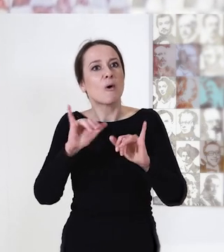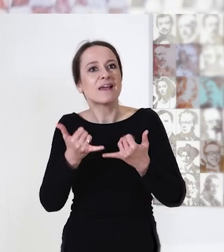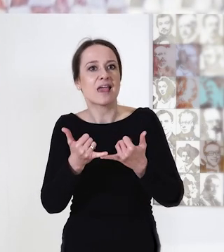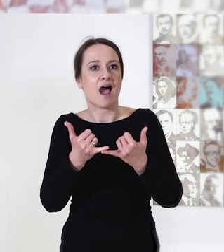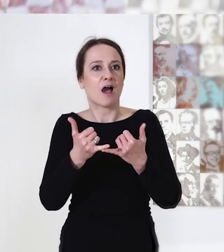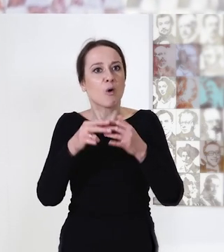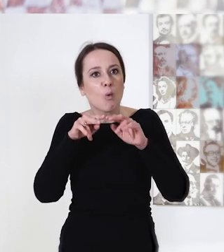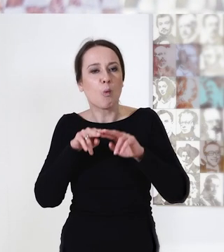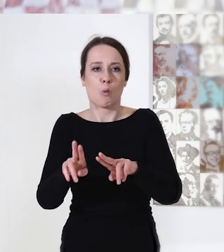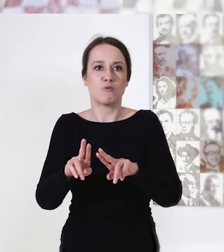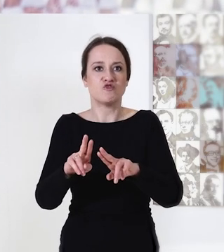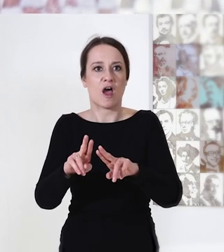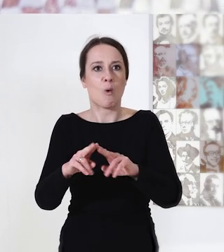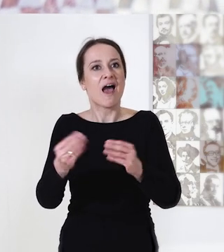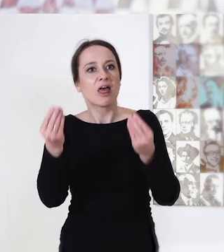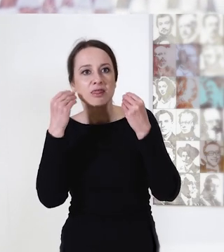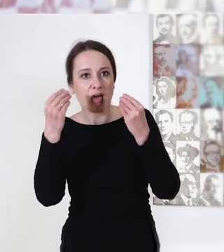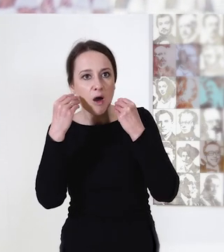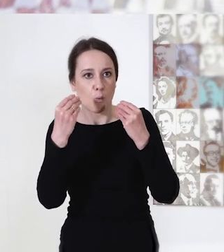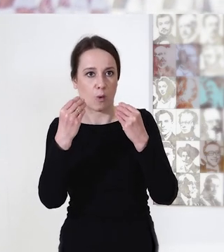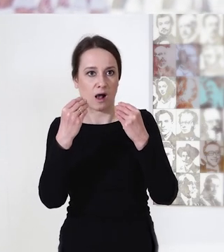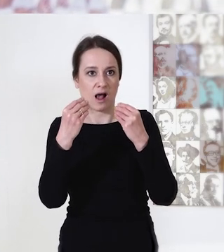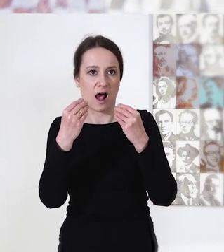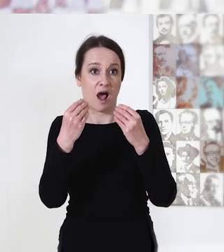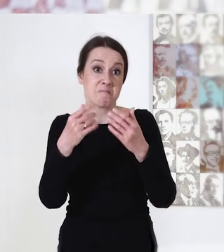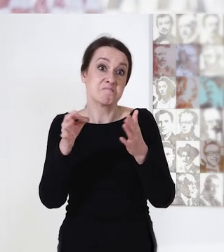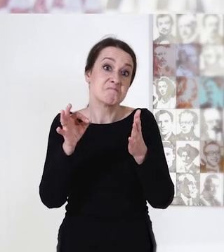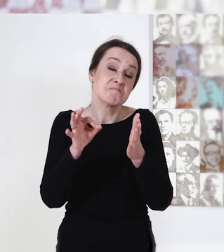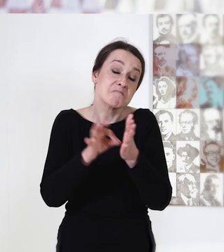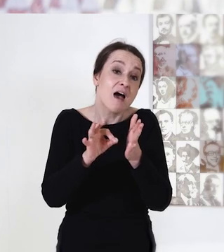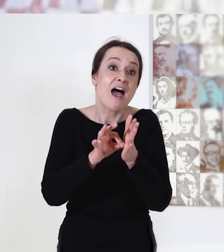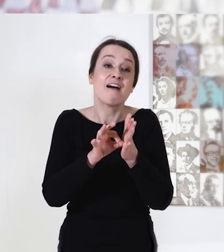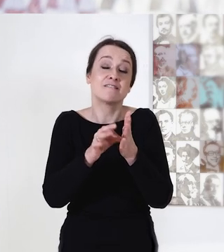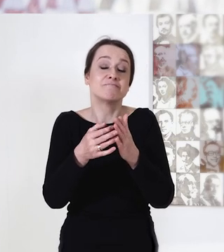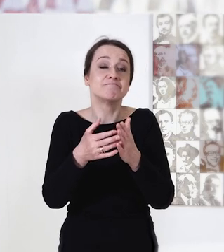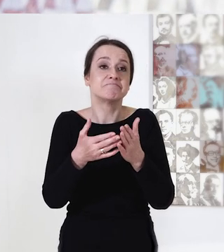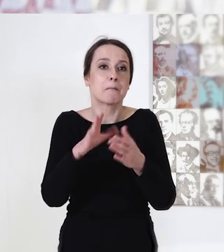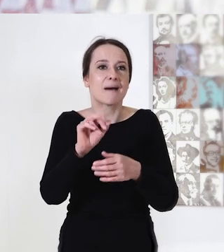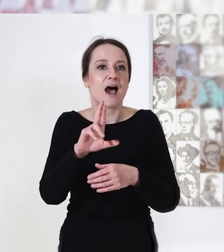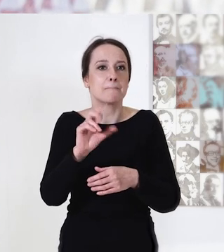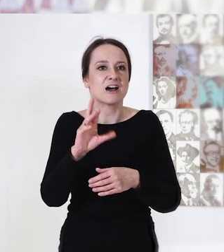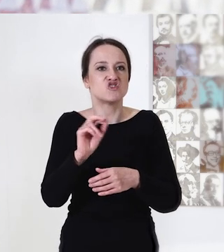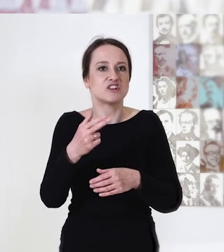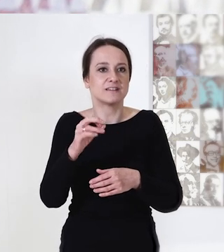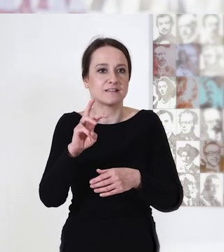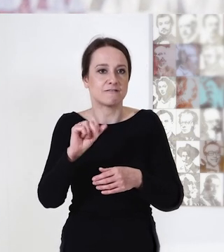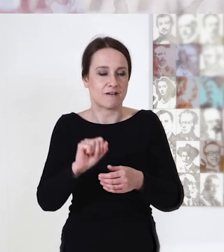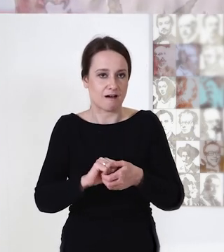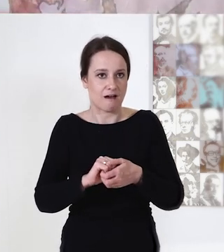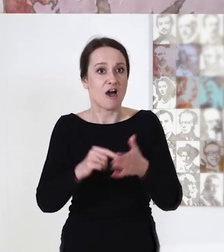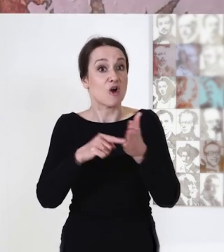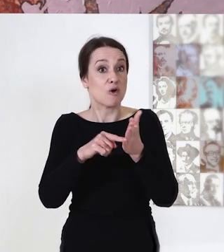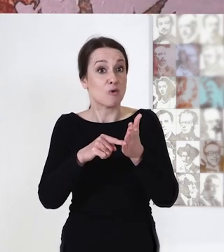udziału nauki w pewnych no jak to określa artysta barbarzyństwa które tworzyły